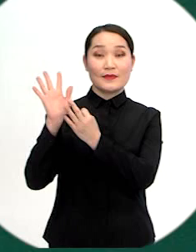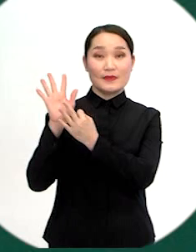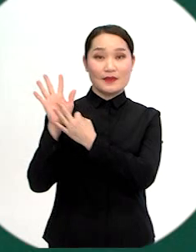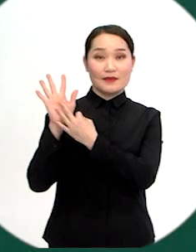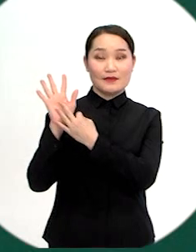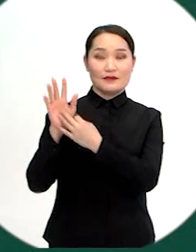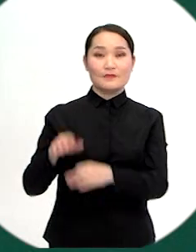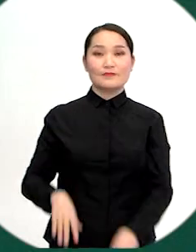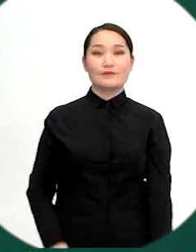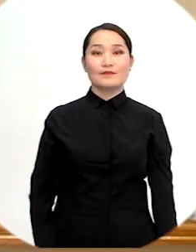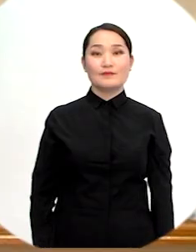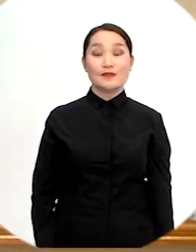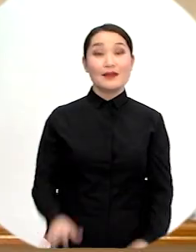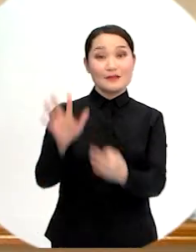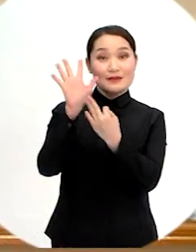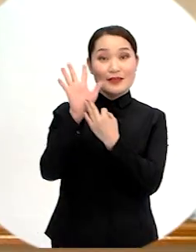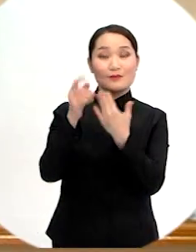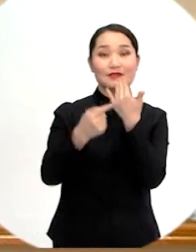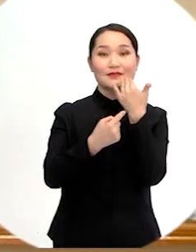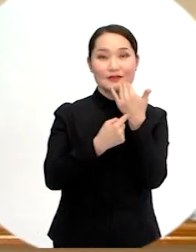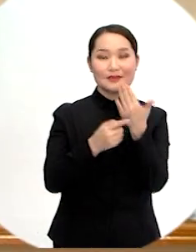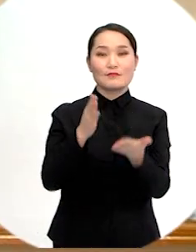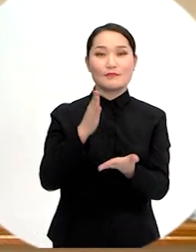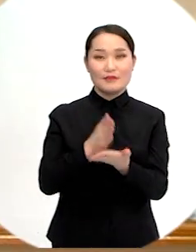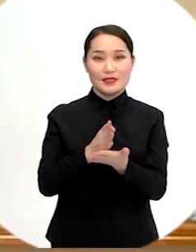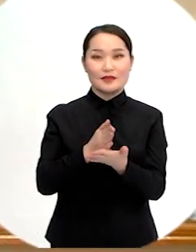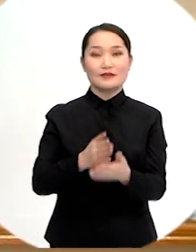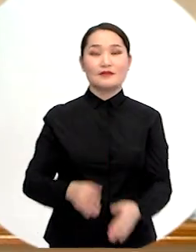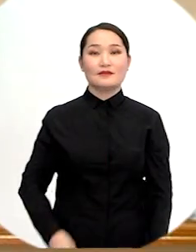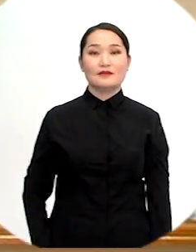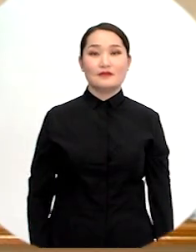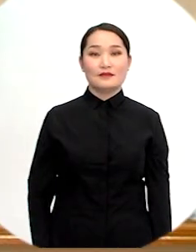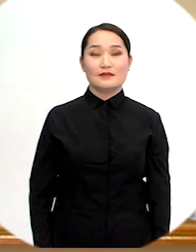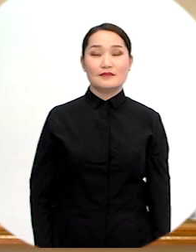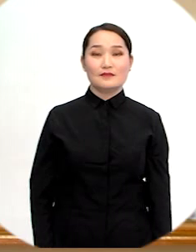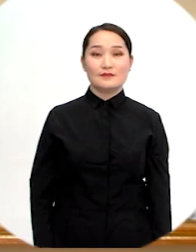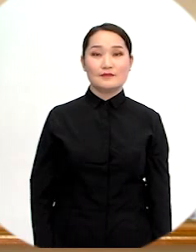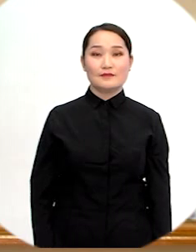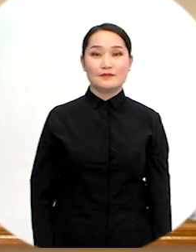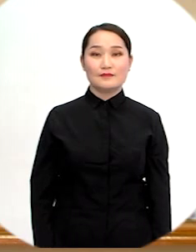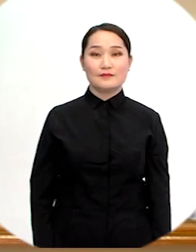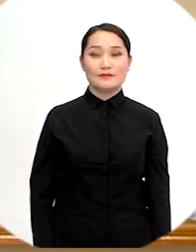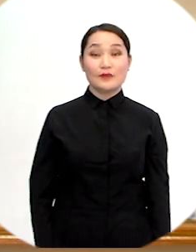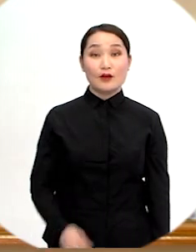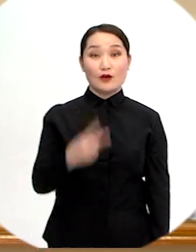7, 8. 8 цэцэг байна. Одоо тэгвэл 8 цэцгээ